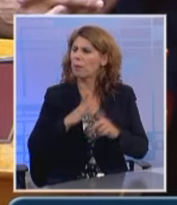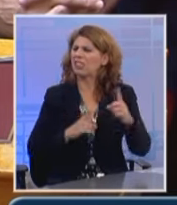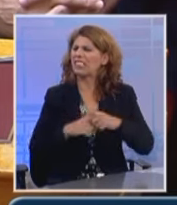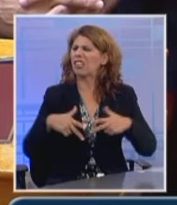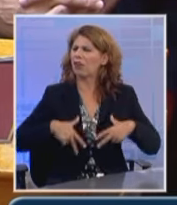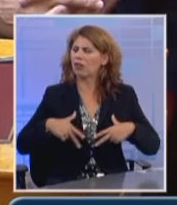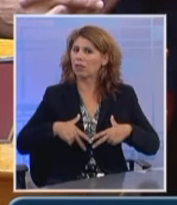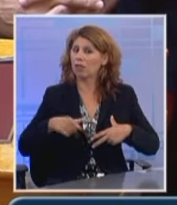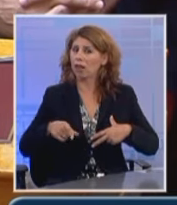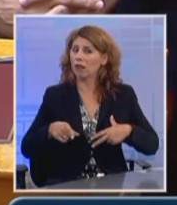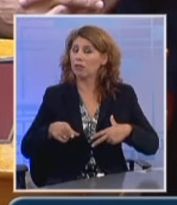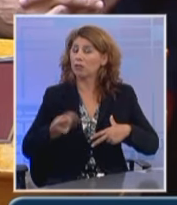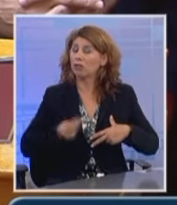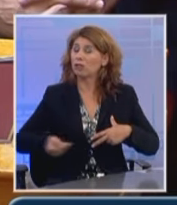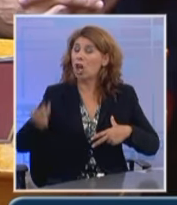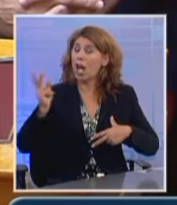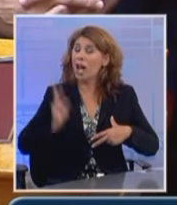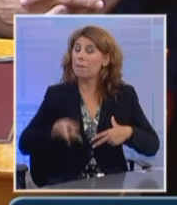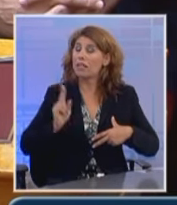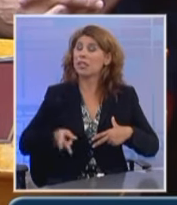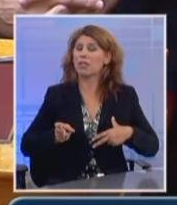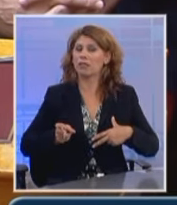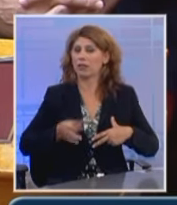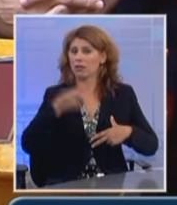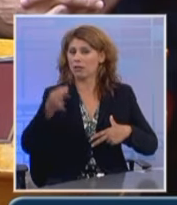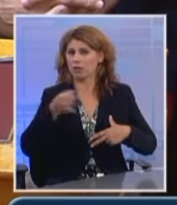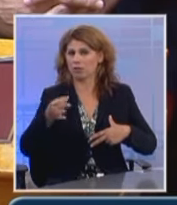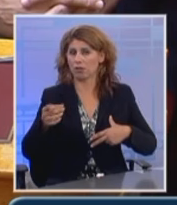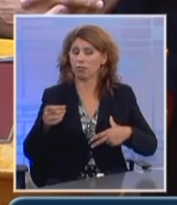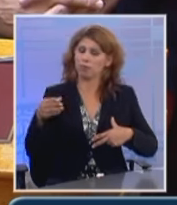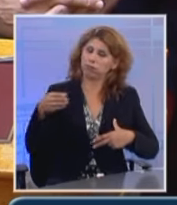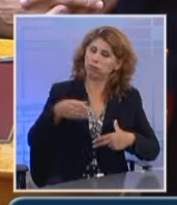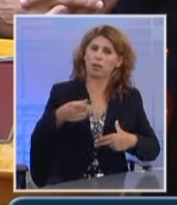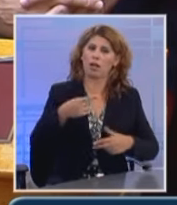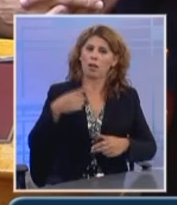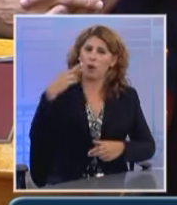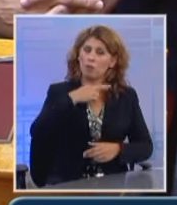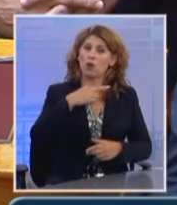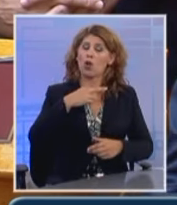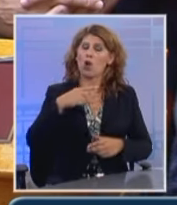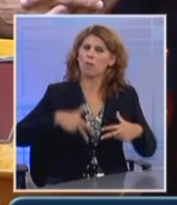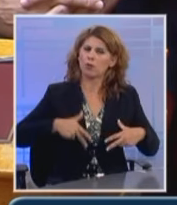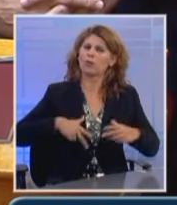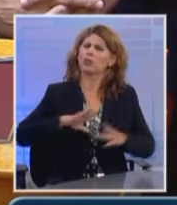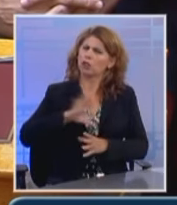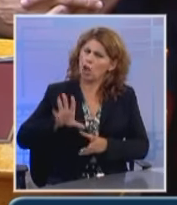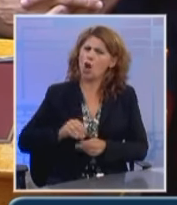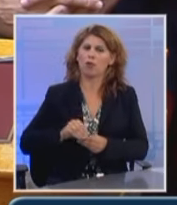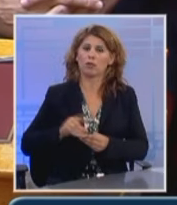είναι το πιο επικίνδυνο κομμάτι, το εισηγητικό προς τους υπουργούς, προς τον Πρωθυπουργό και σε όλους